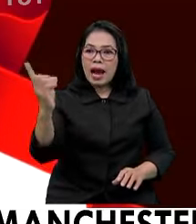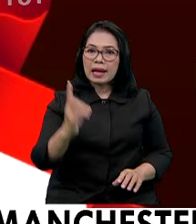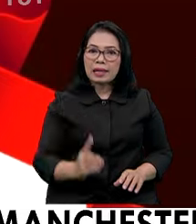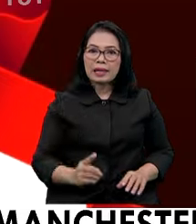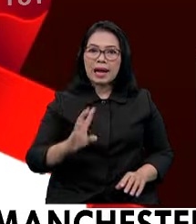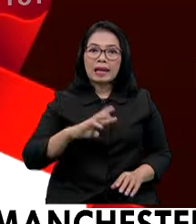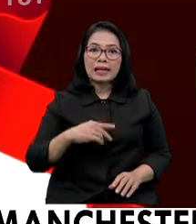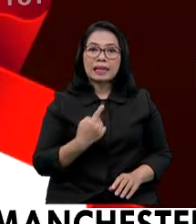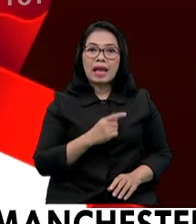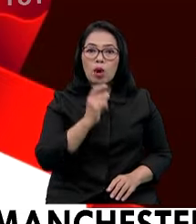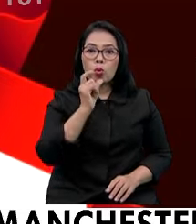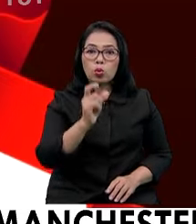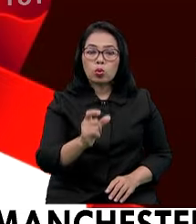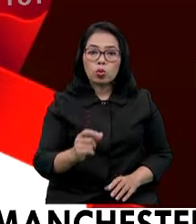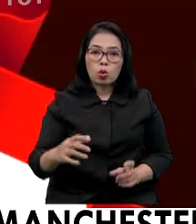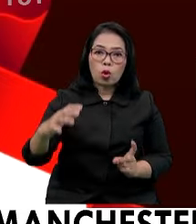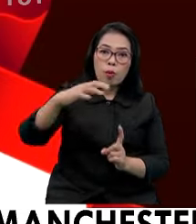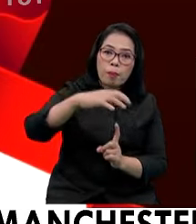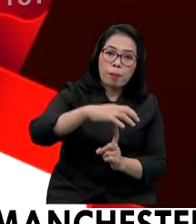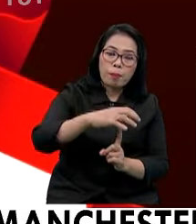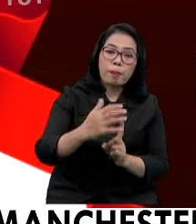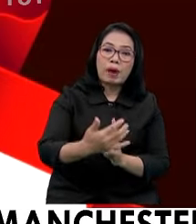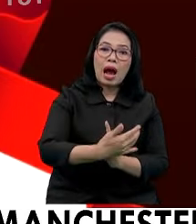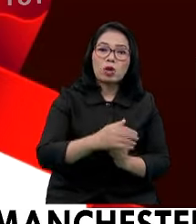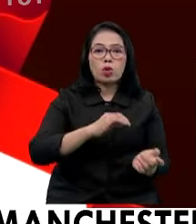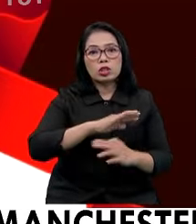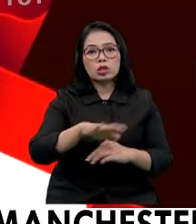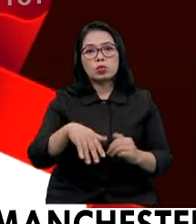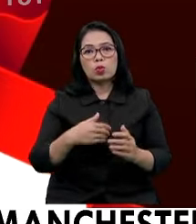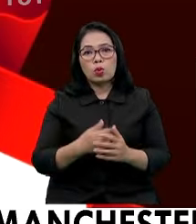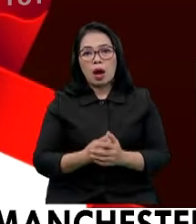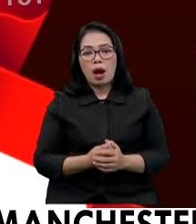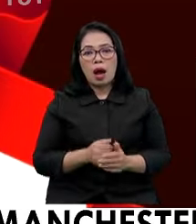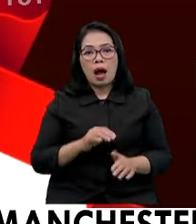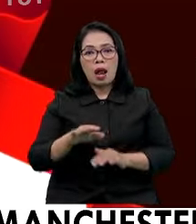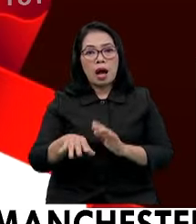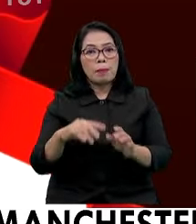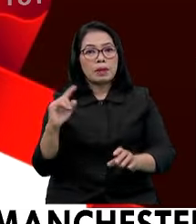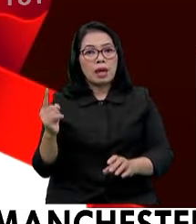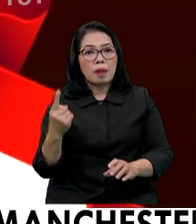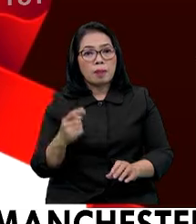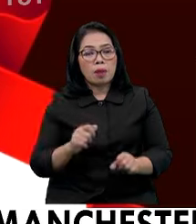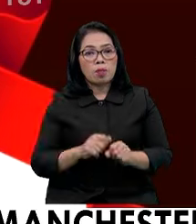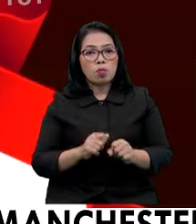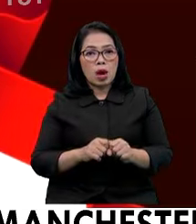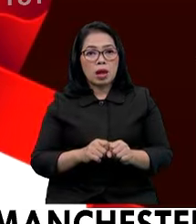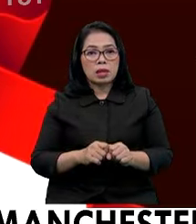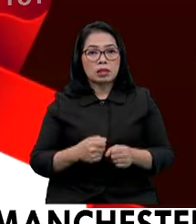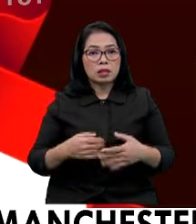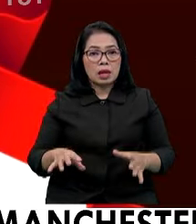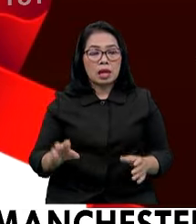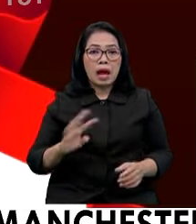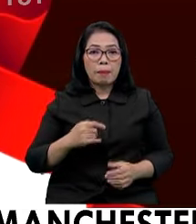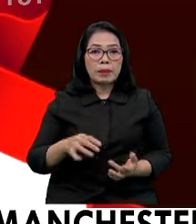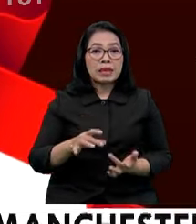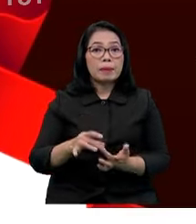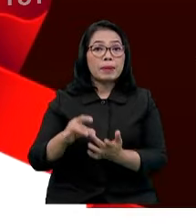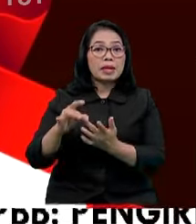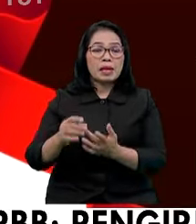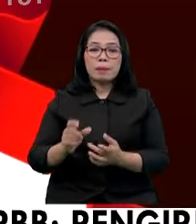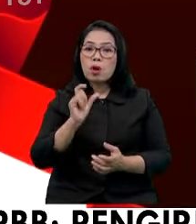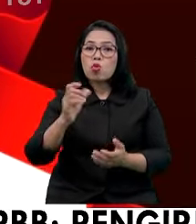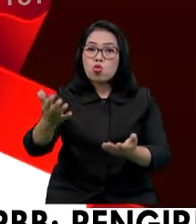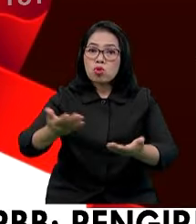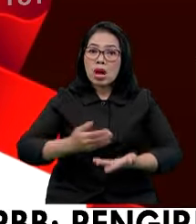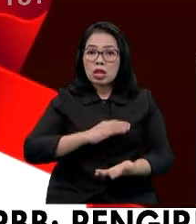adalah untuk mengayomi semua langkah pertama yang kita buat adalah setelah kami terpilih kita harus mengundang